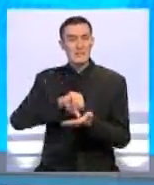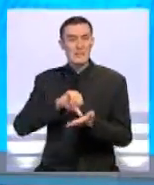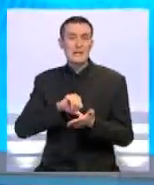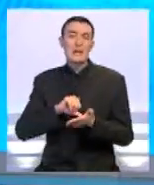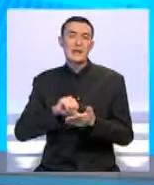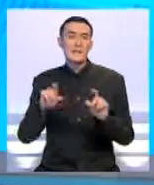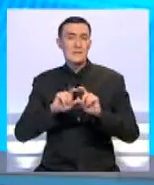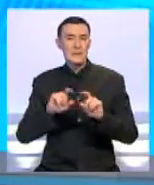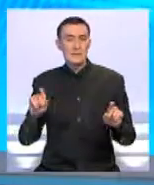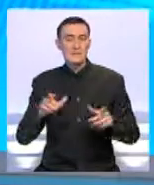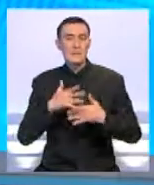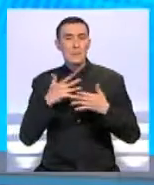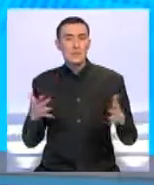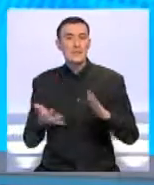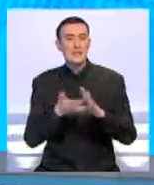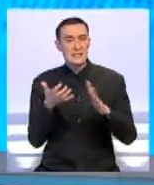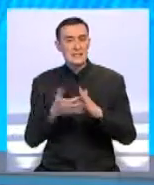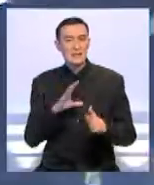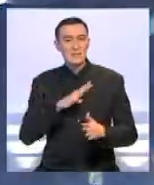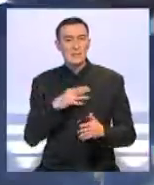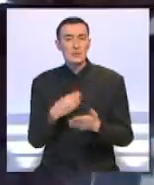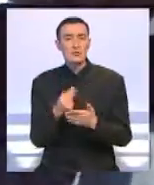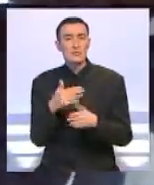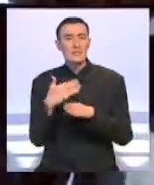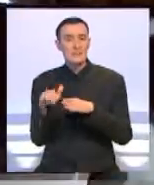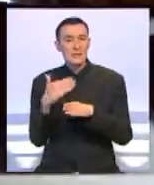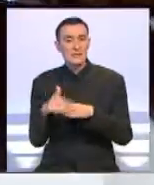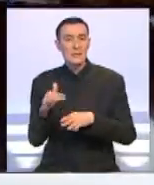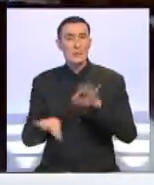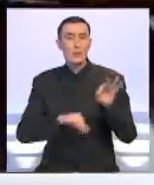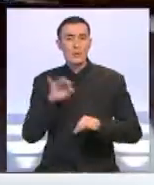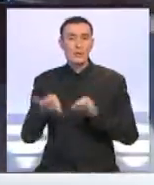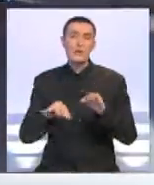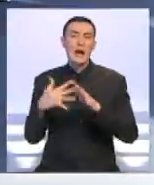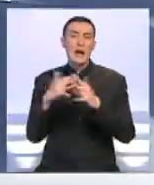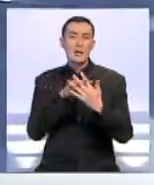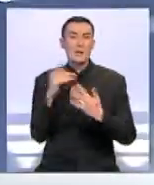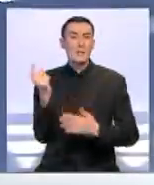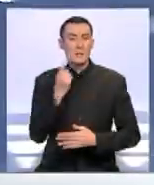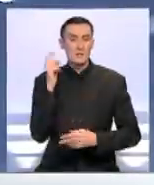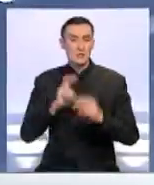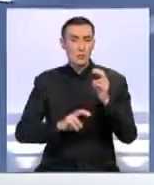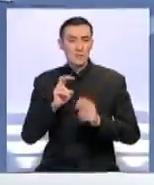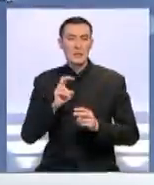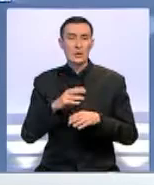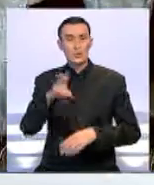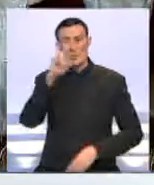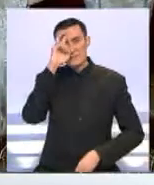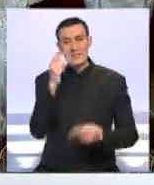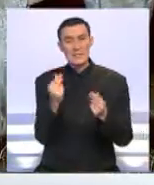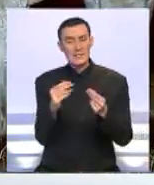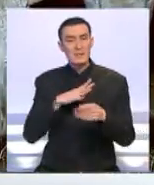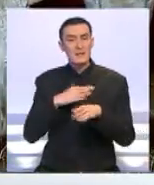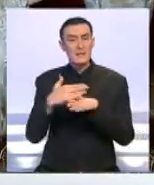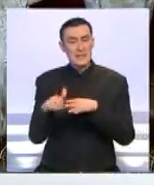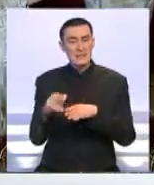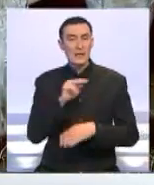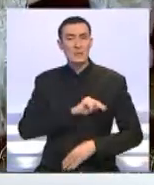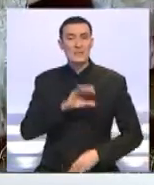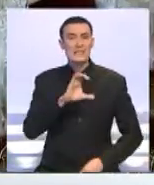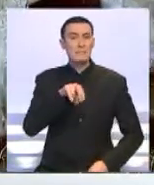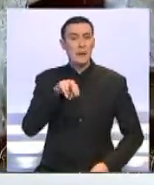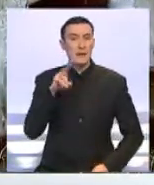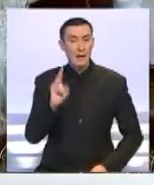ведомства, большая часть недочетов связана с субсидированием проектов агропромышленного комплекса. Например, государственные деньги выделялись на работу